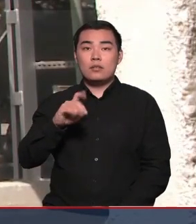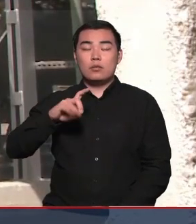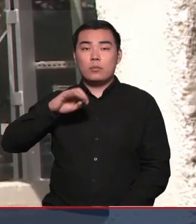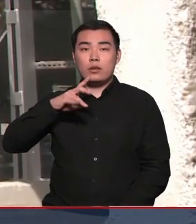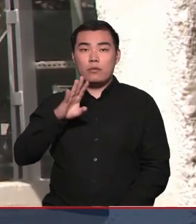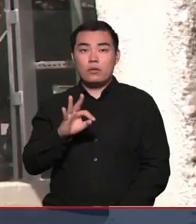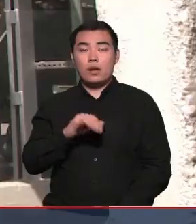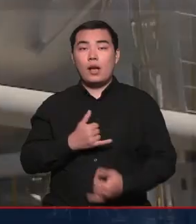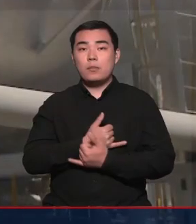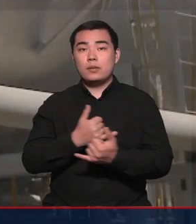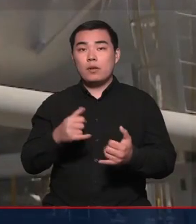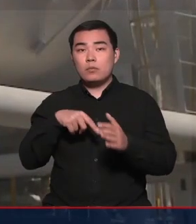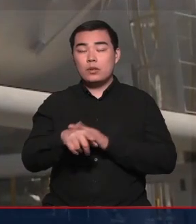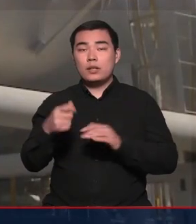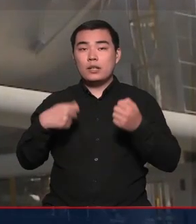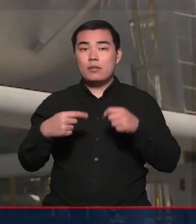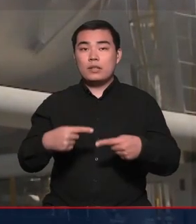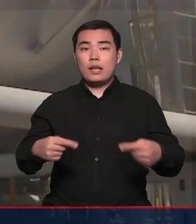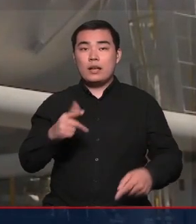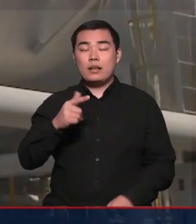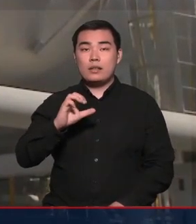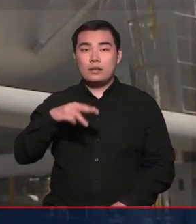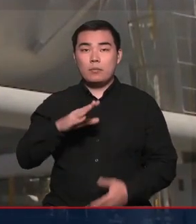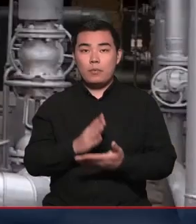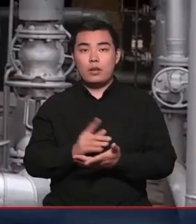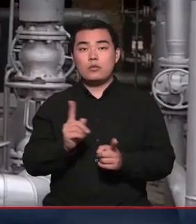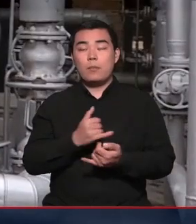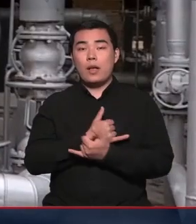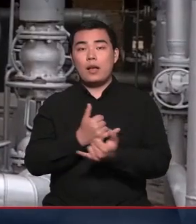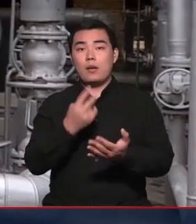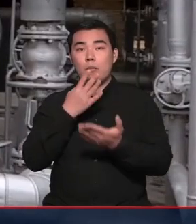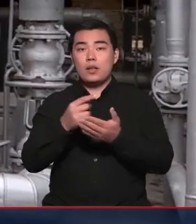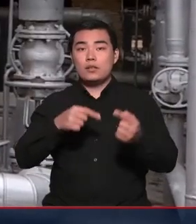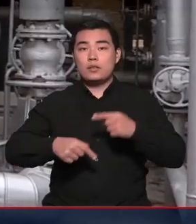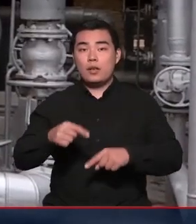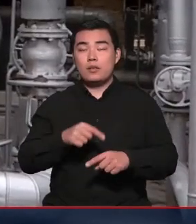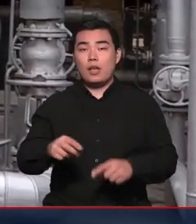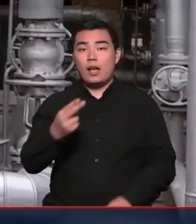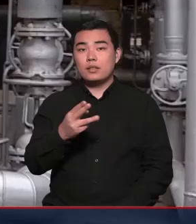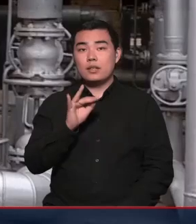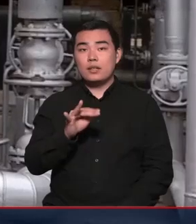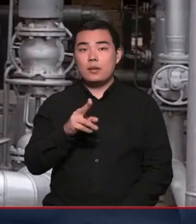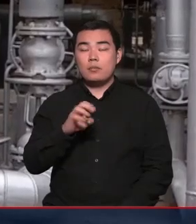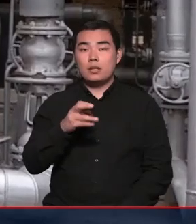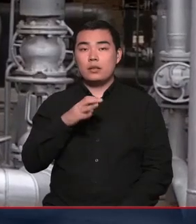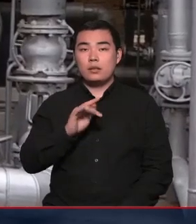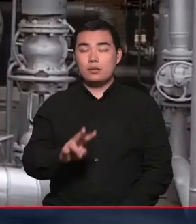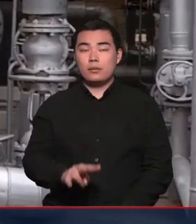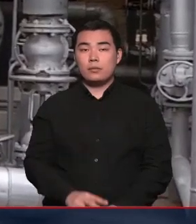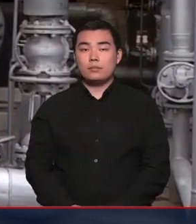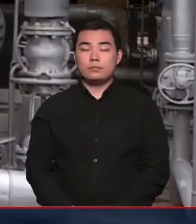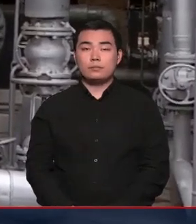обеспечивает внутренний рынок всеми видами ГСМ благодаря тесному сотрудничеству между астаной и